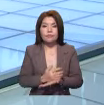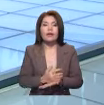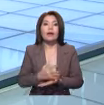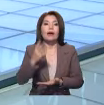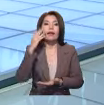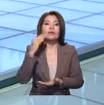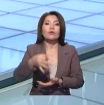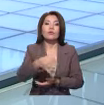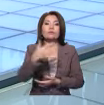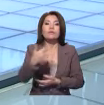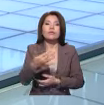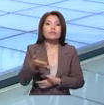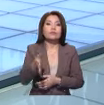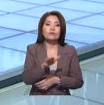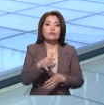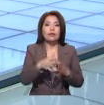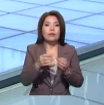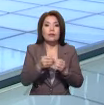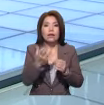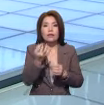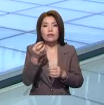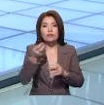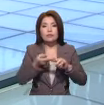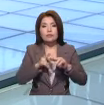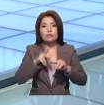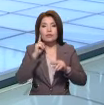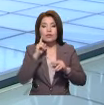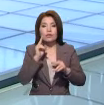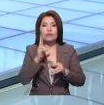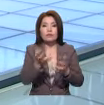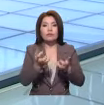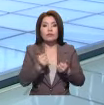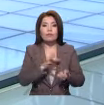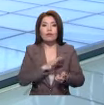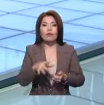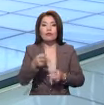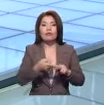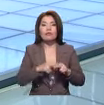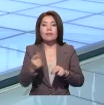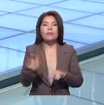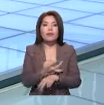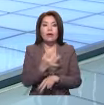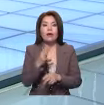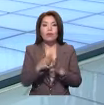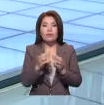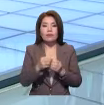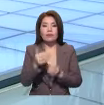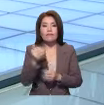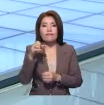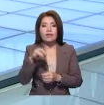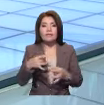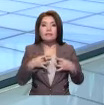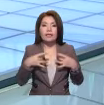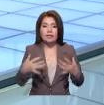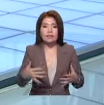Алматы облысында 50-ге жуық отбасы Алатау жастары бағдарламасы арқылы баспаналы болды. Осыған орай өңірде алғаш рет ауқымда отбасы фест мерекелік